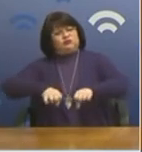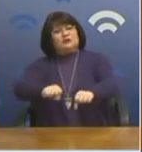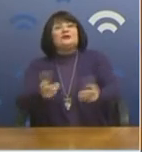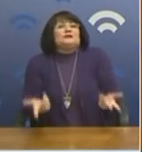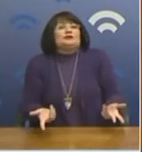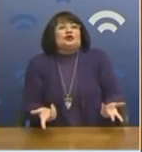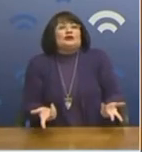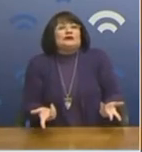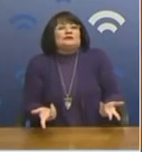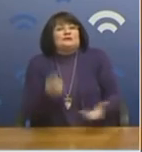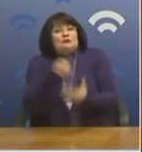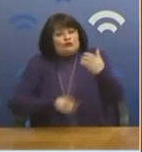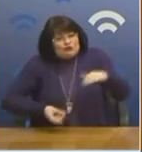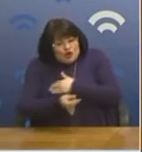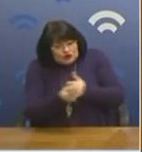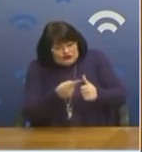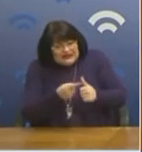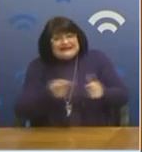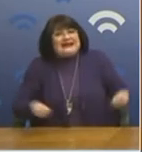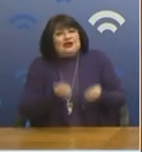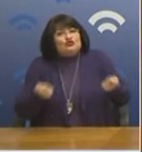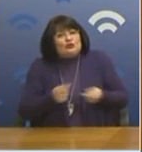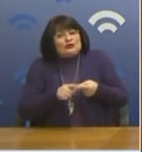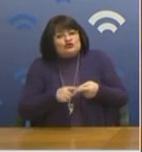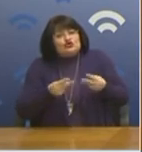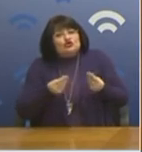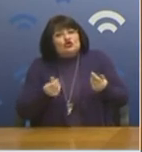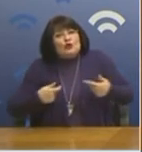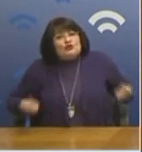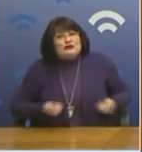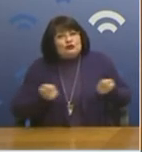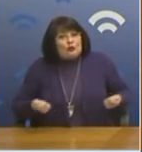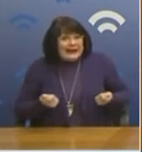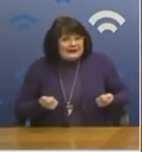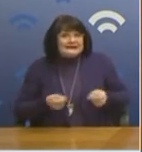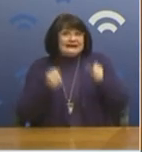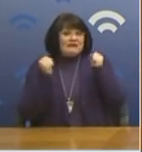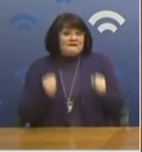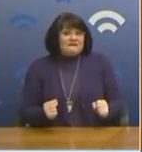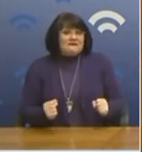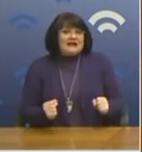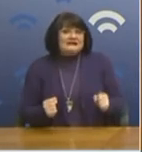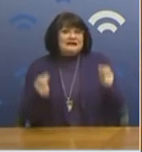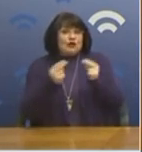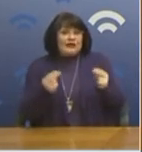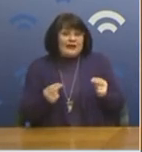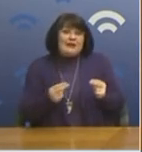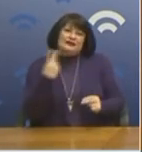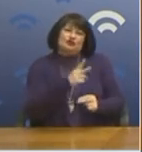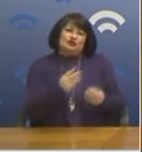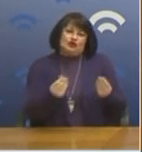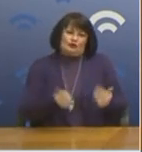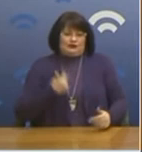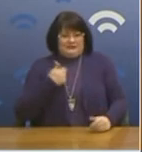με τους πρόσφυγες και με τους σχέσεις με τους εργαζόμενους, είναι συστατικό στοιχείο της πολιτικής. Εμείς